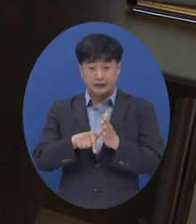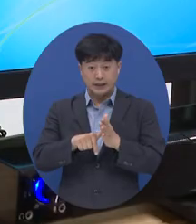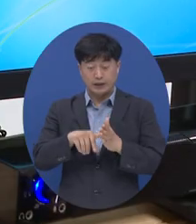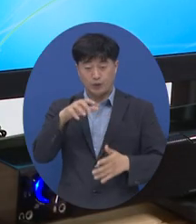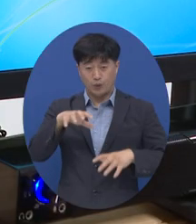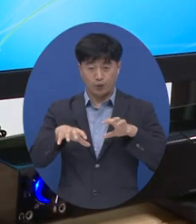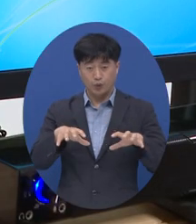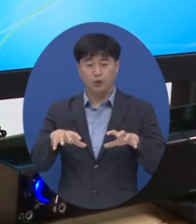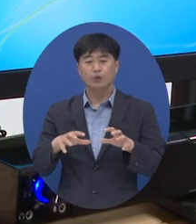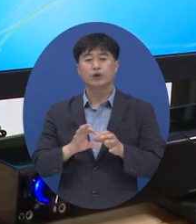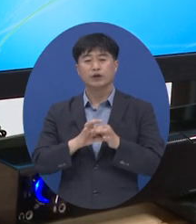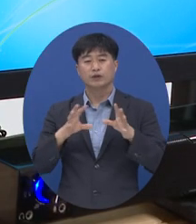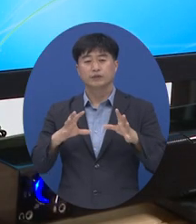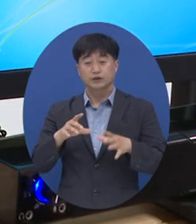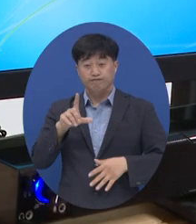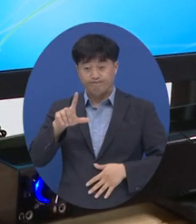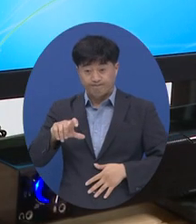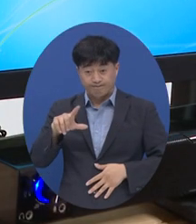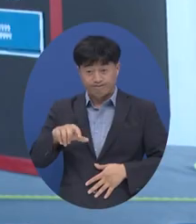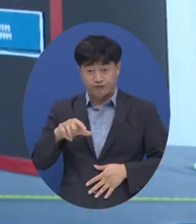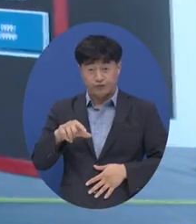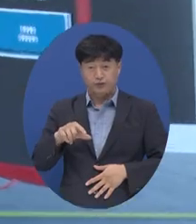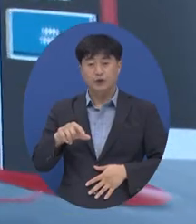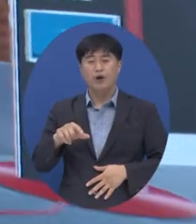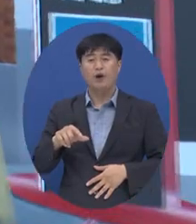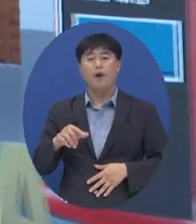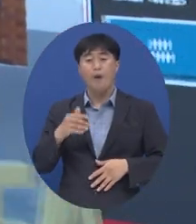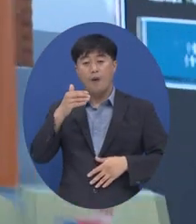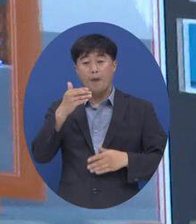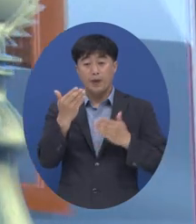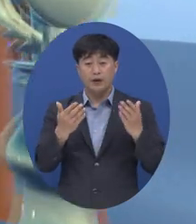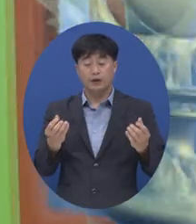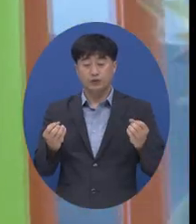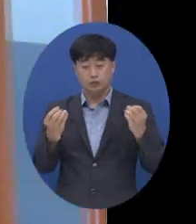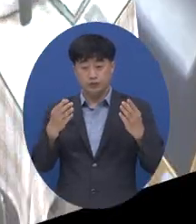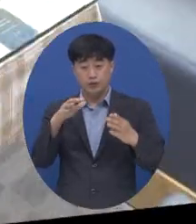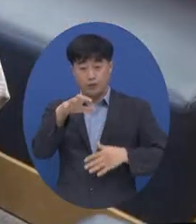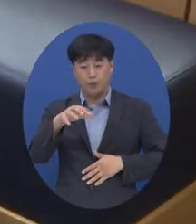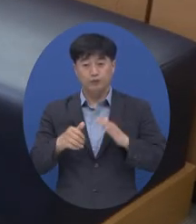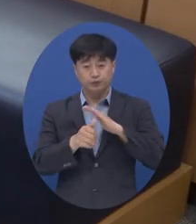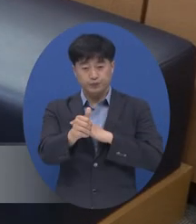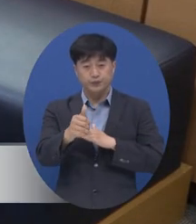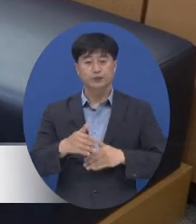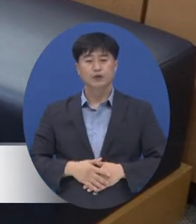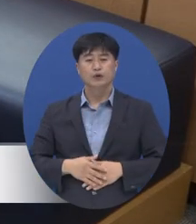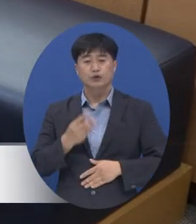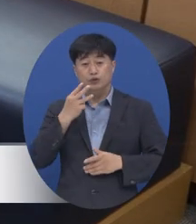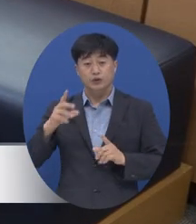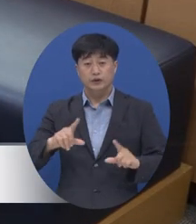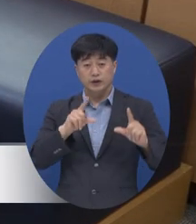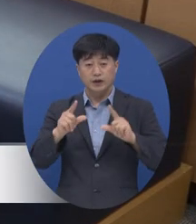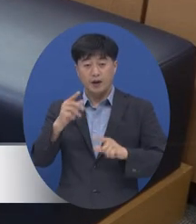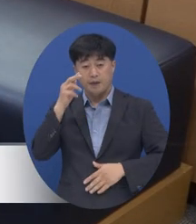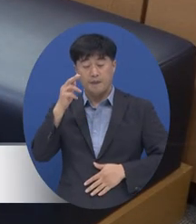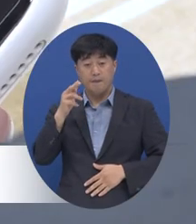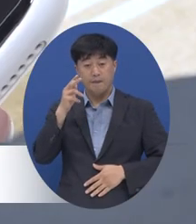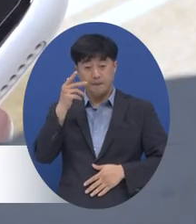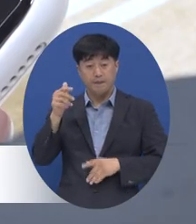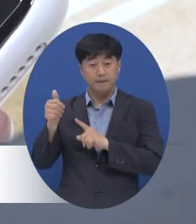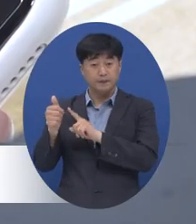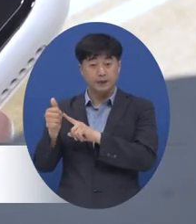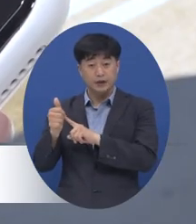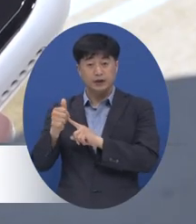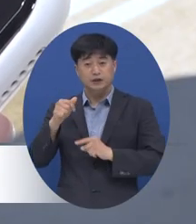장소에 상관없이 클릭 한번으로 손안에서 박람회장에 입장합니다 서울에 사는 박도 원씩